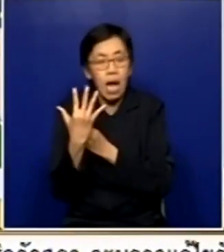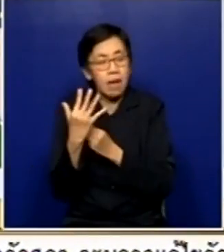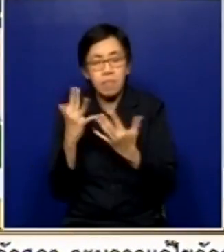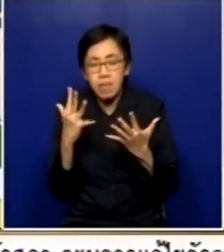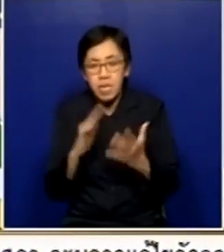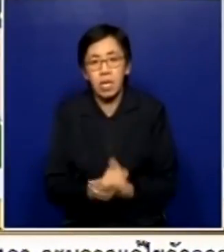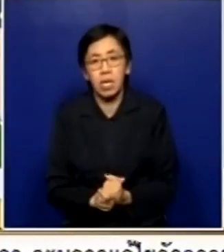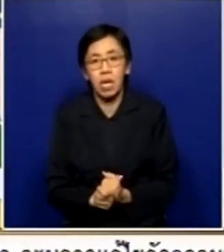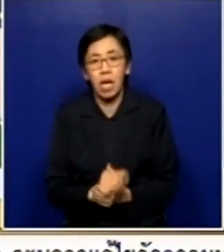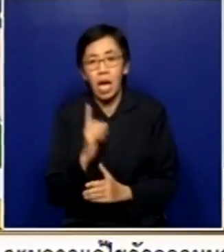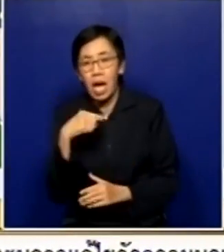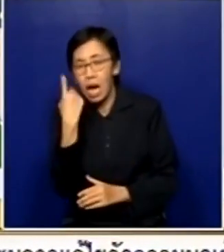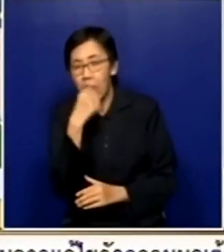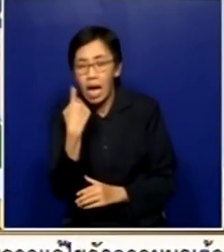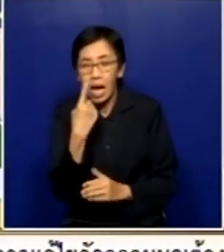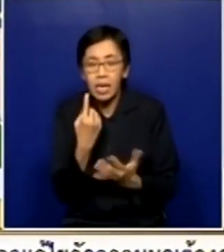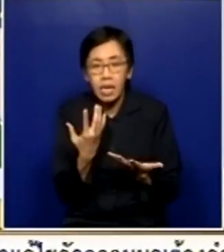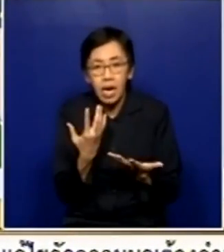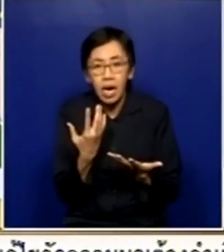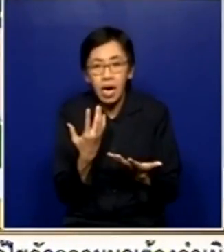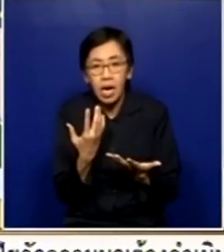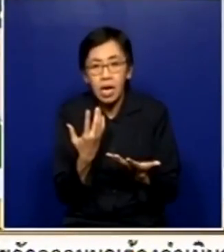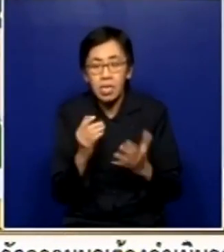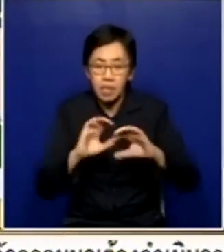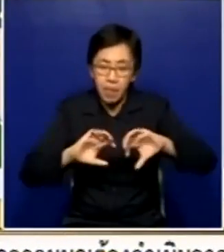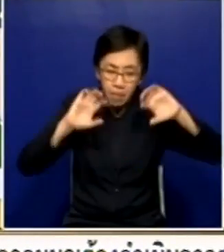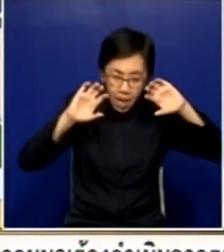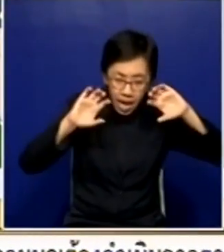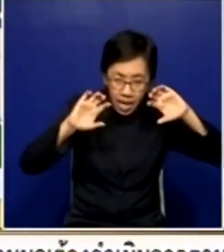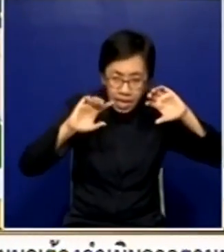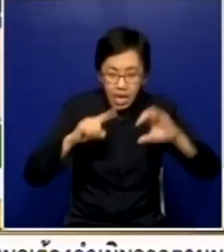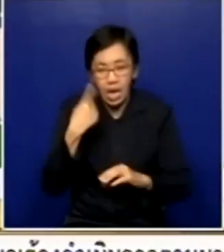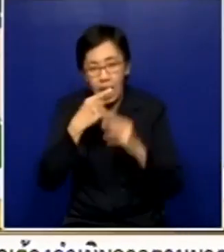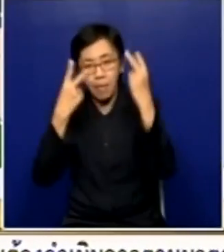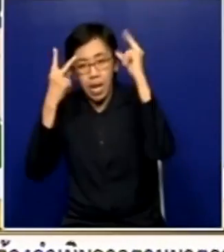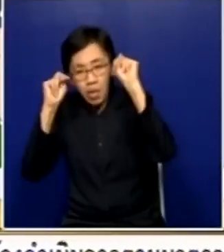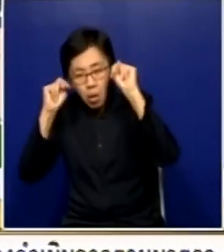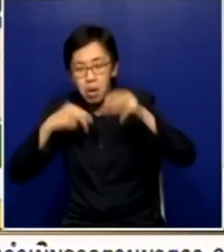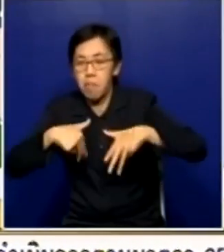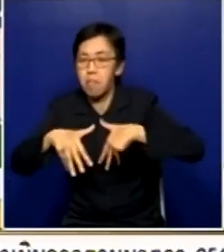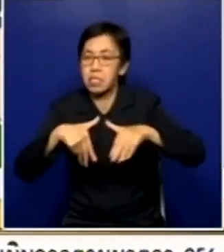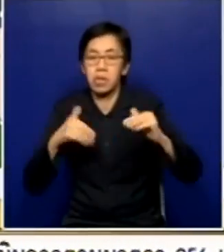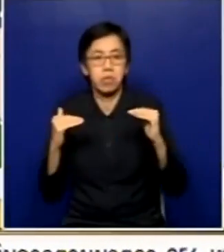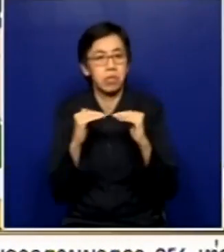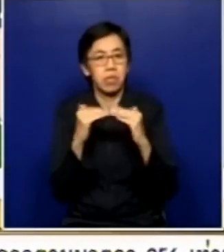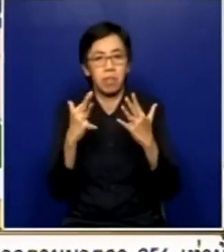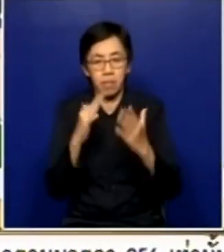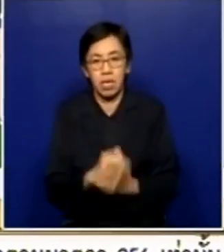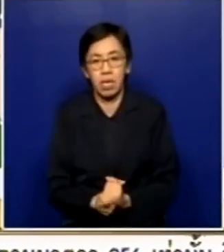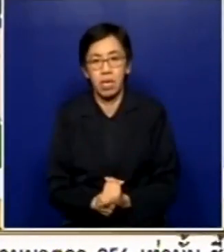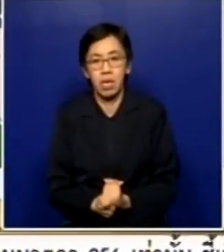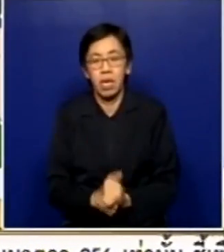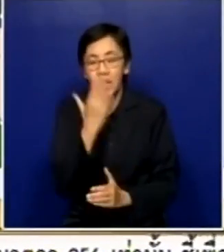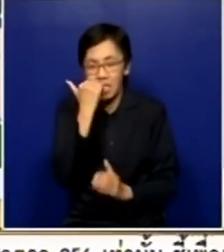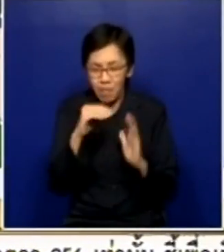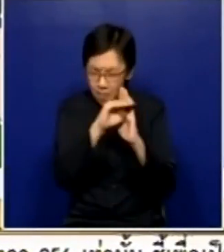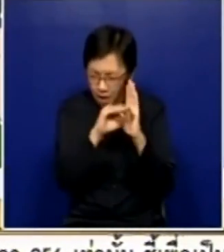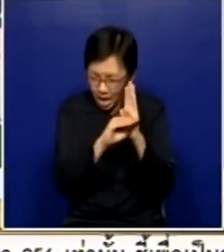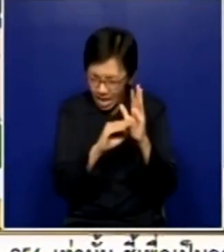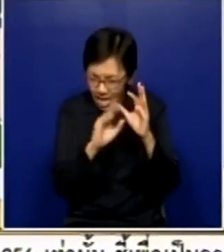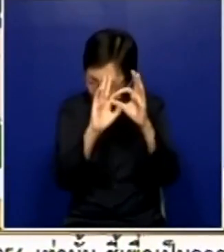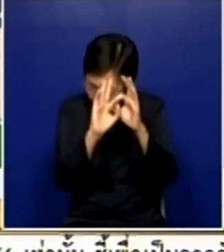ว่าใครจะมาตั้งรัฐบาลใครจะบางเป็นนายกเพราะว่ามีคนประกอบส่วนอื่น